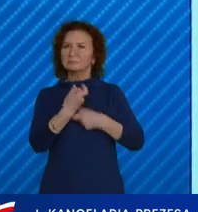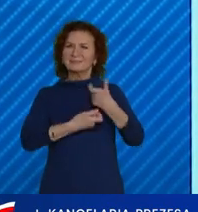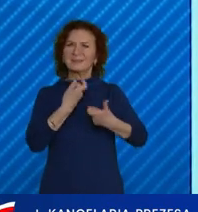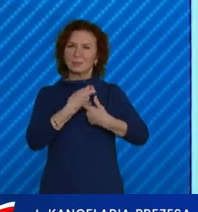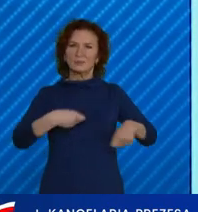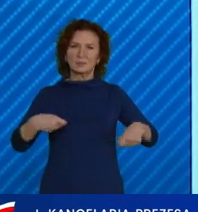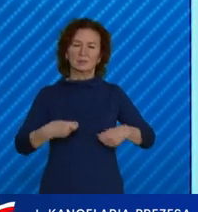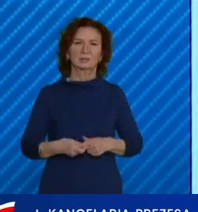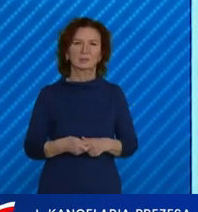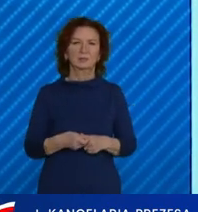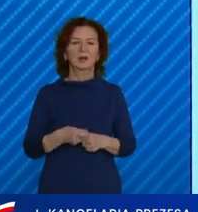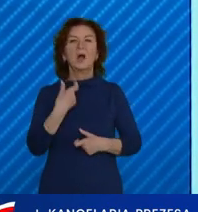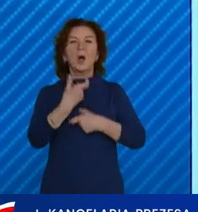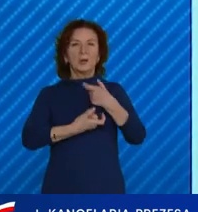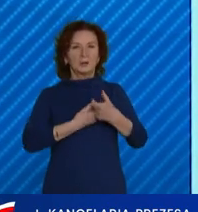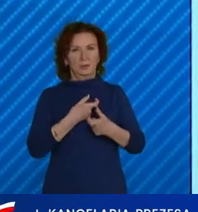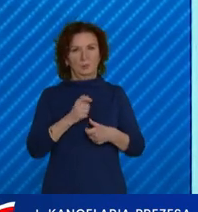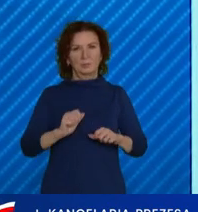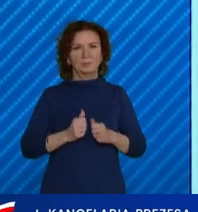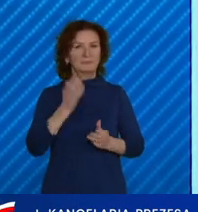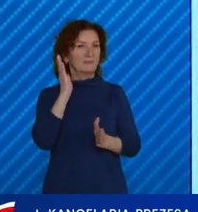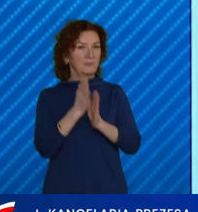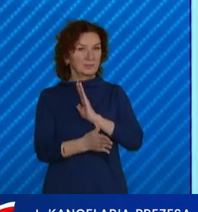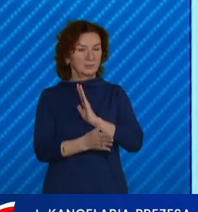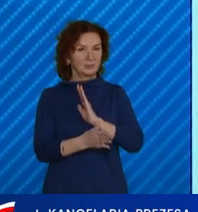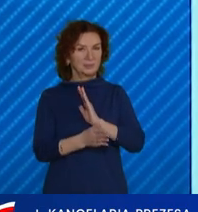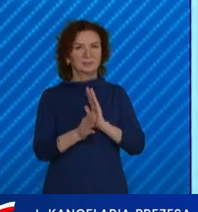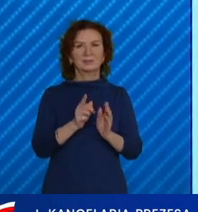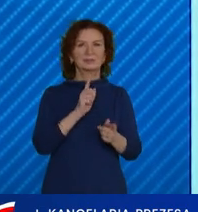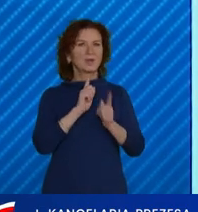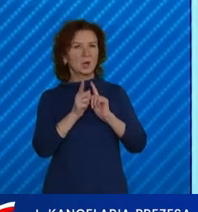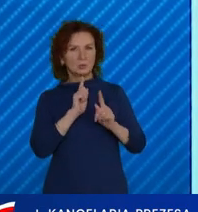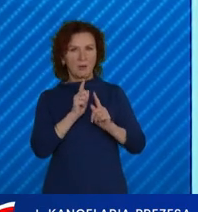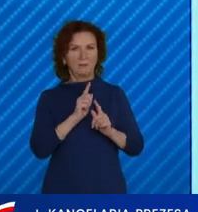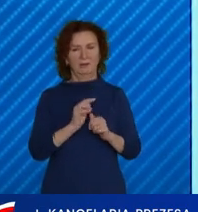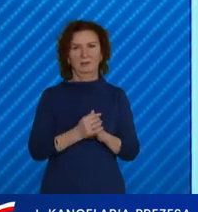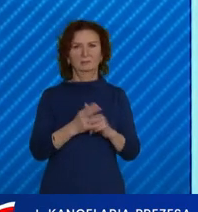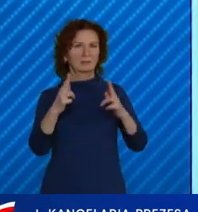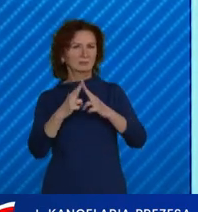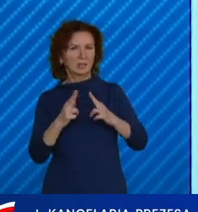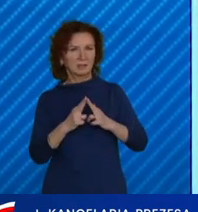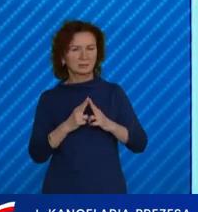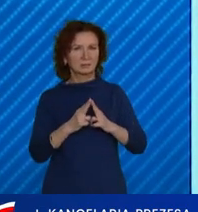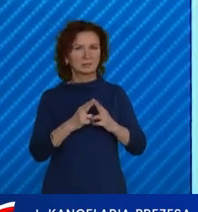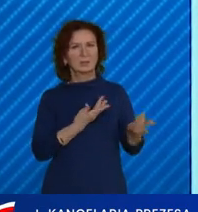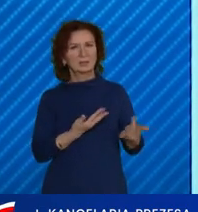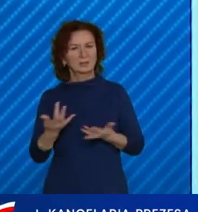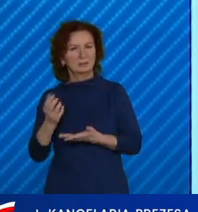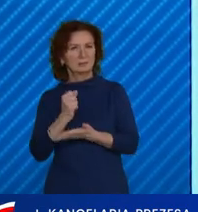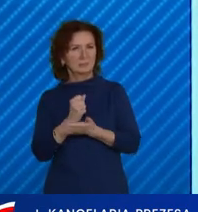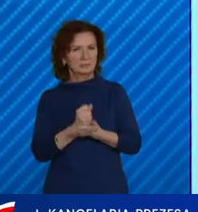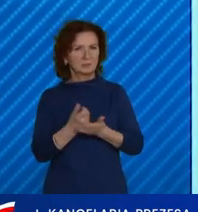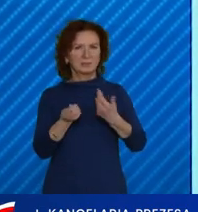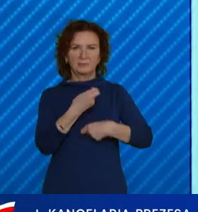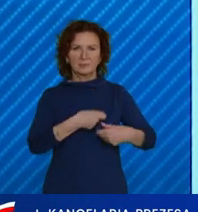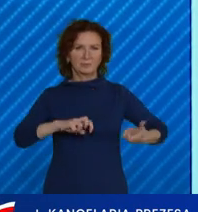ale róbmy to właśnie w bezpośrednich rozmowach. Załatwiajmy sprawy i rozwiązujmy problemy, no a